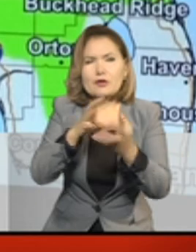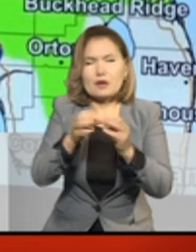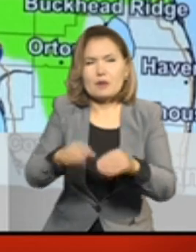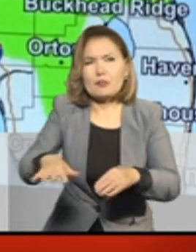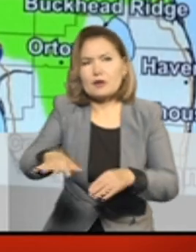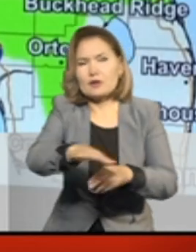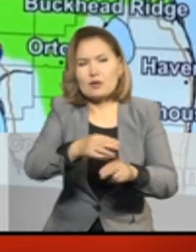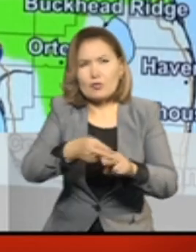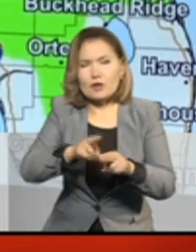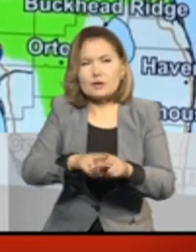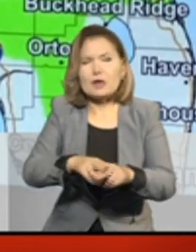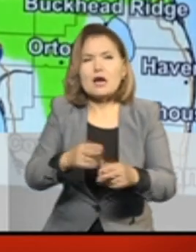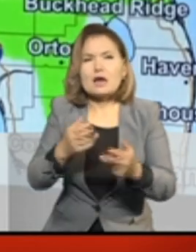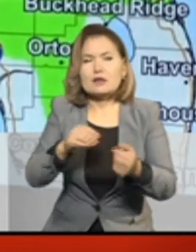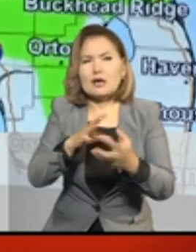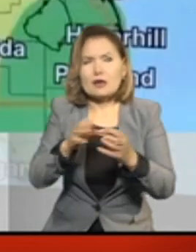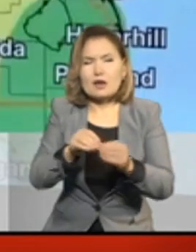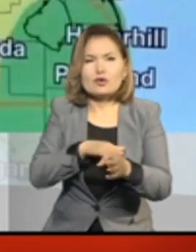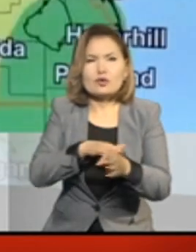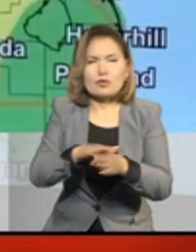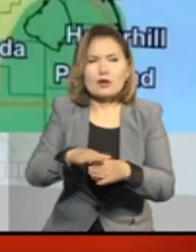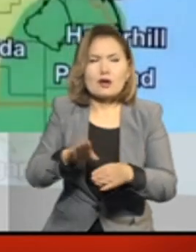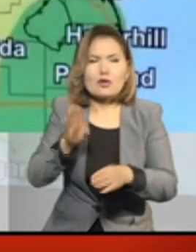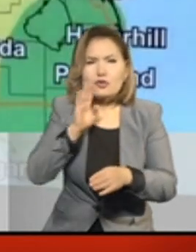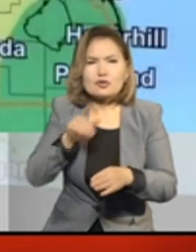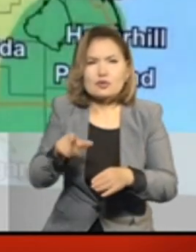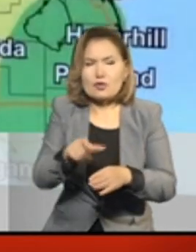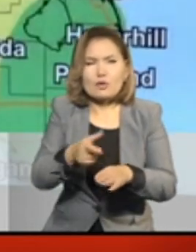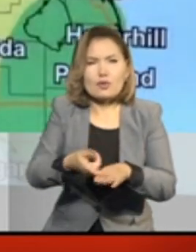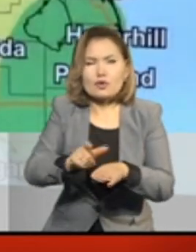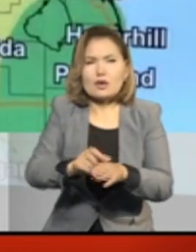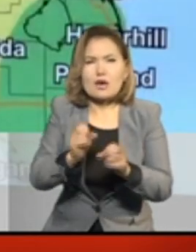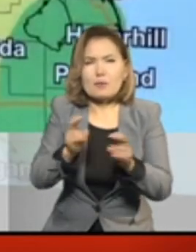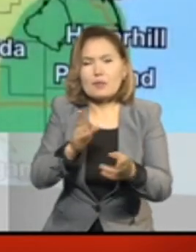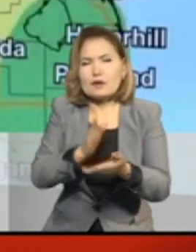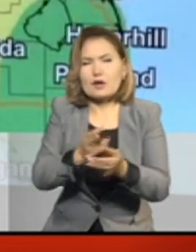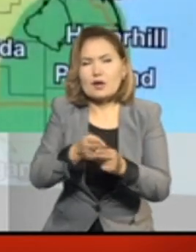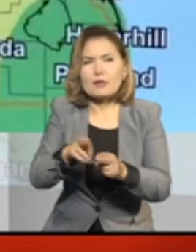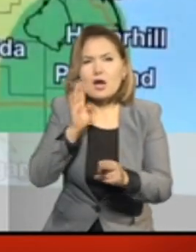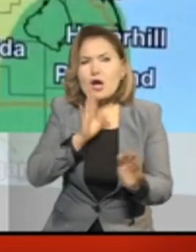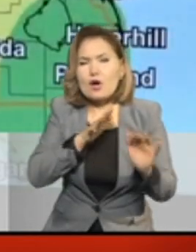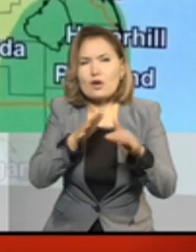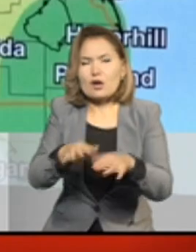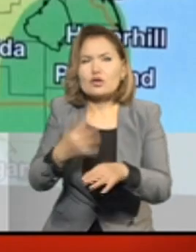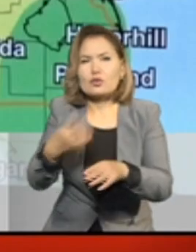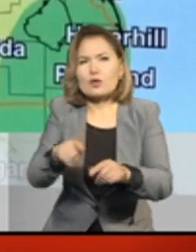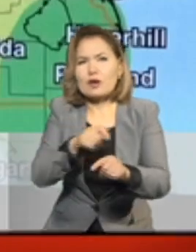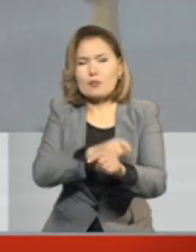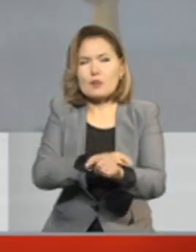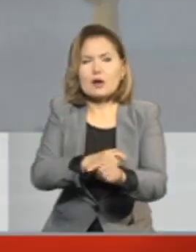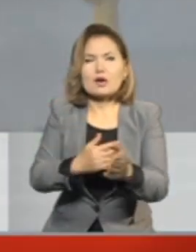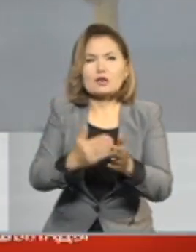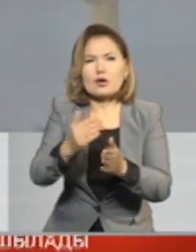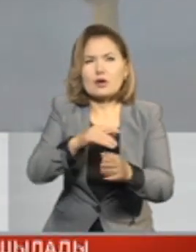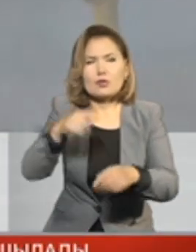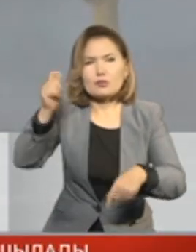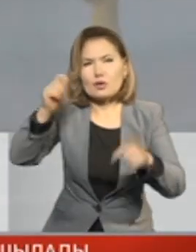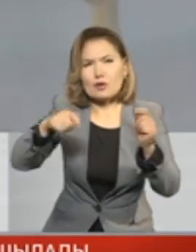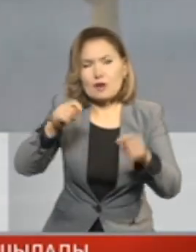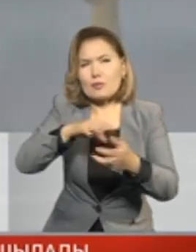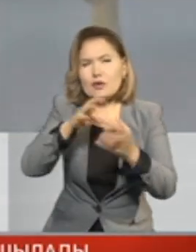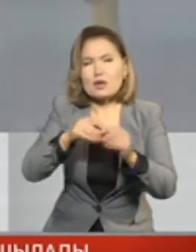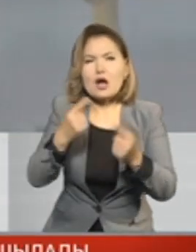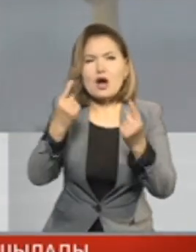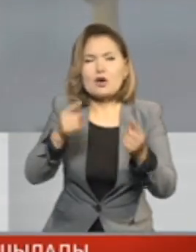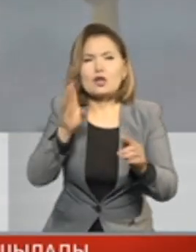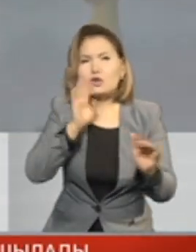бел ортасынан кесіп өткенімен тұтас жағалауға кері әсері болмақ. Кейбір жерлерде теңіз суы 4 метрге дейін көтеріліп, нөсер жаңбыр жауып,